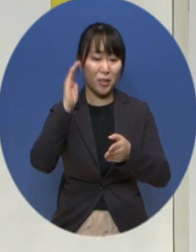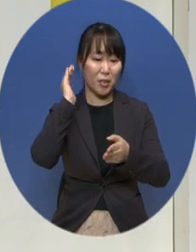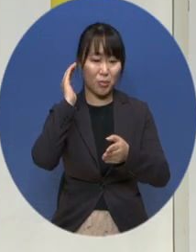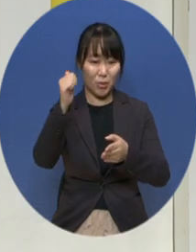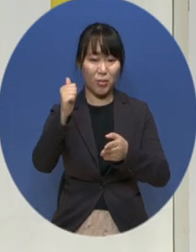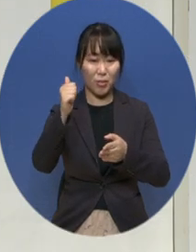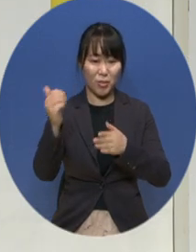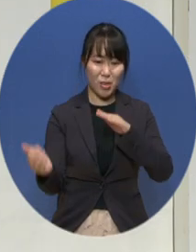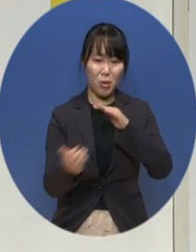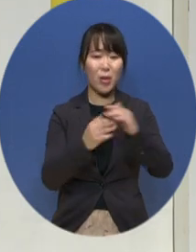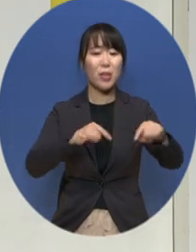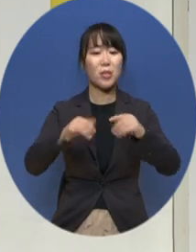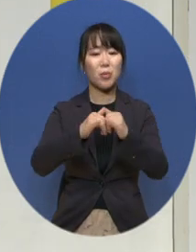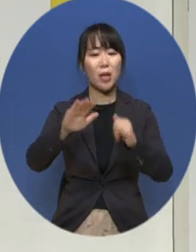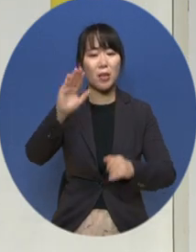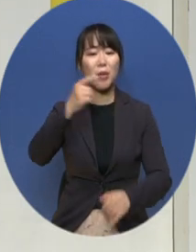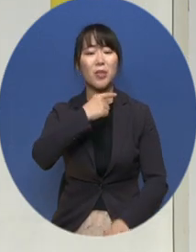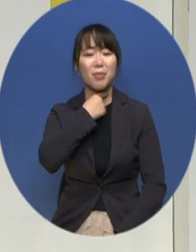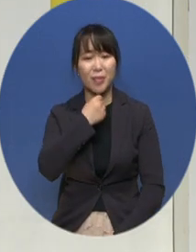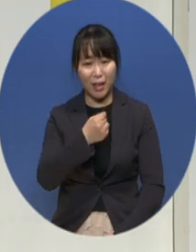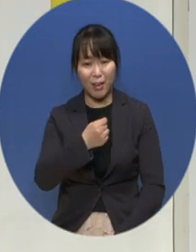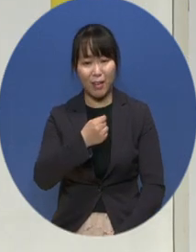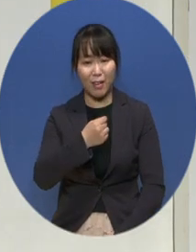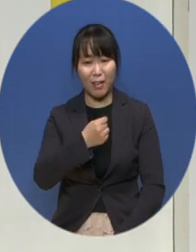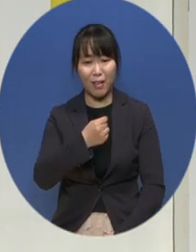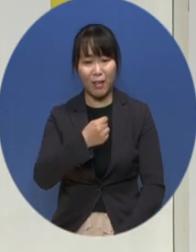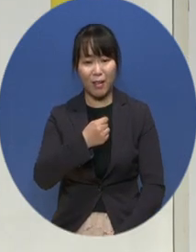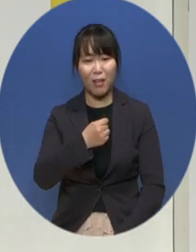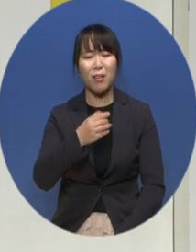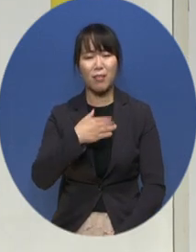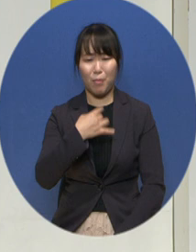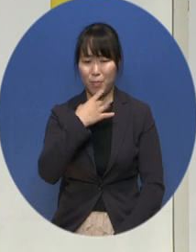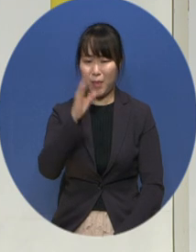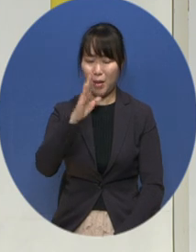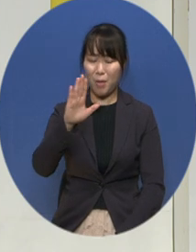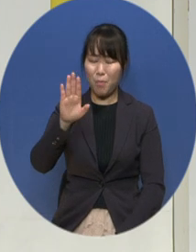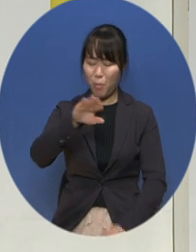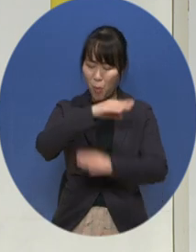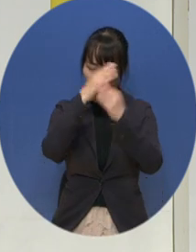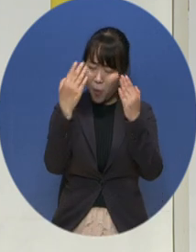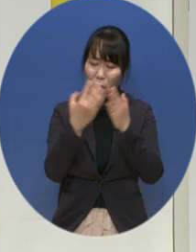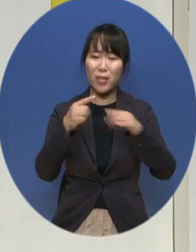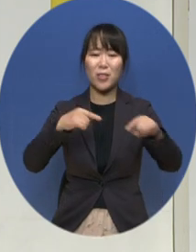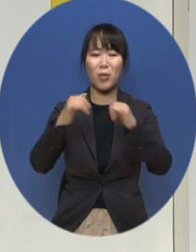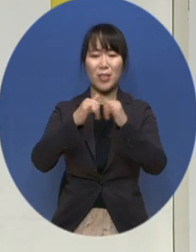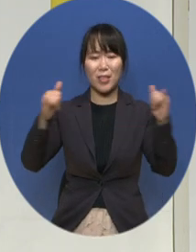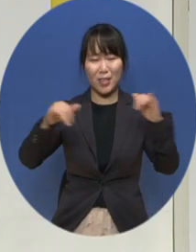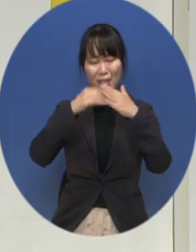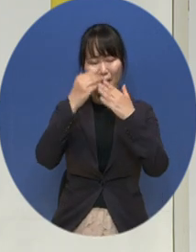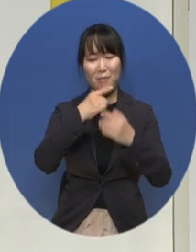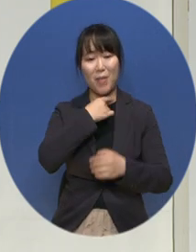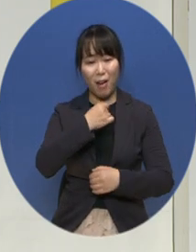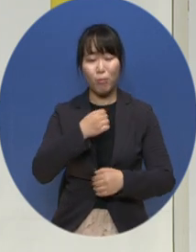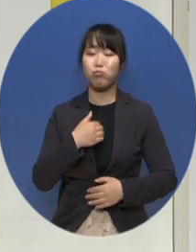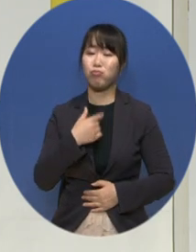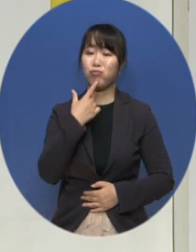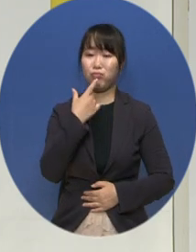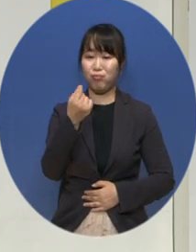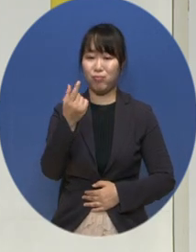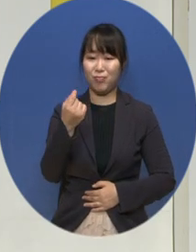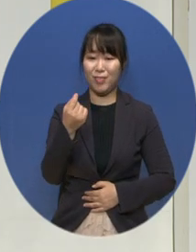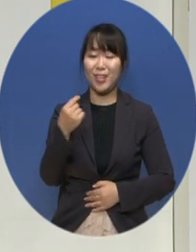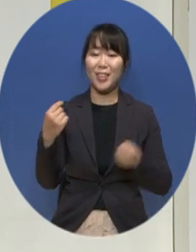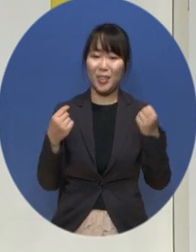대통령 최고지도자 한 번 해보고 싶다 에러 뭐죠 뿐만 아니라 어느 정치인도 닦음 생각이고 네 저도 하고 싶어요